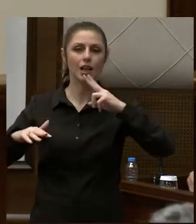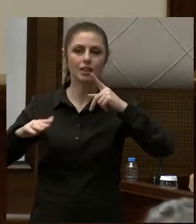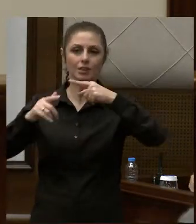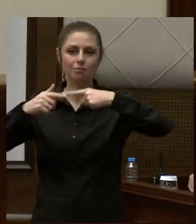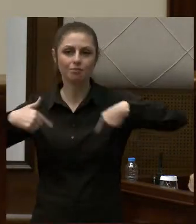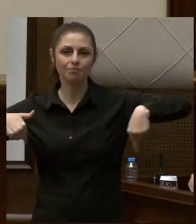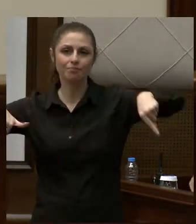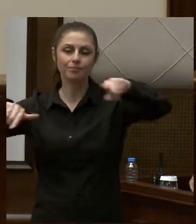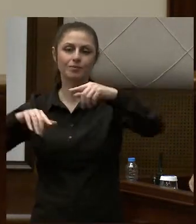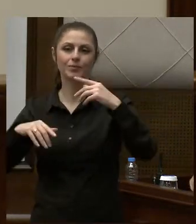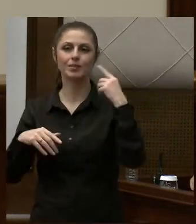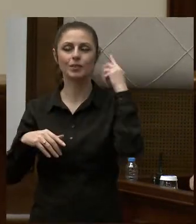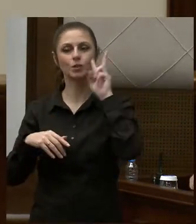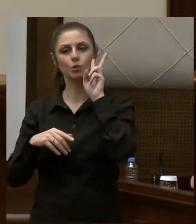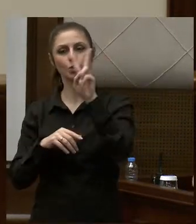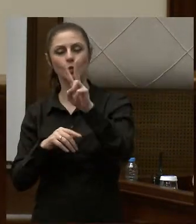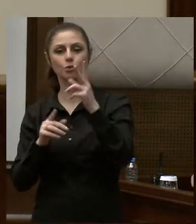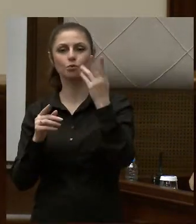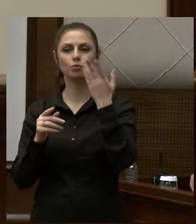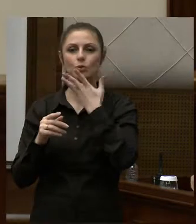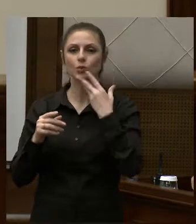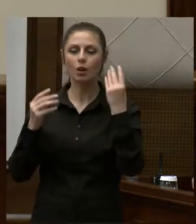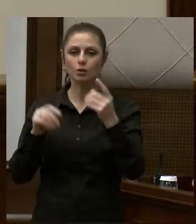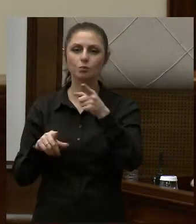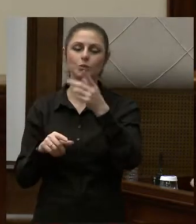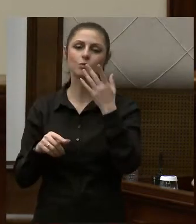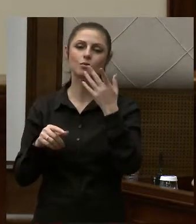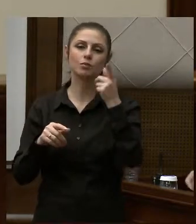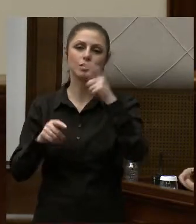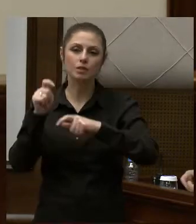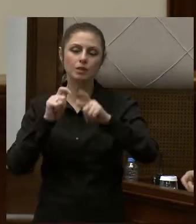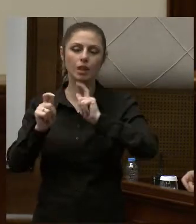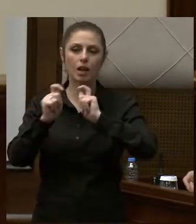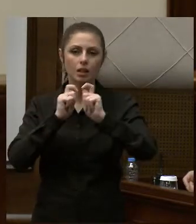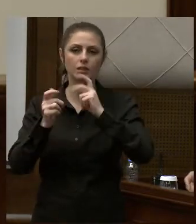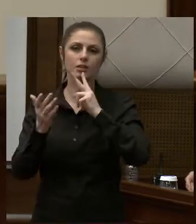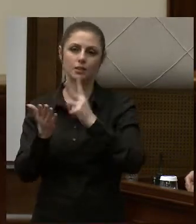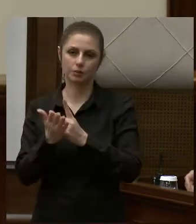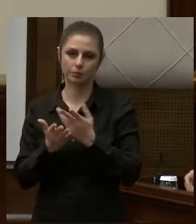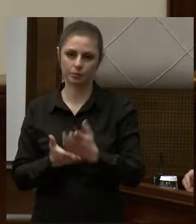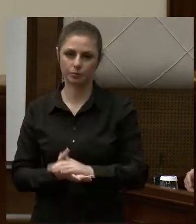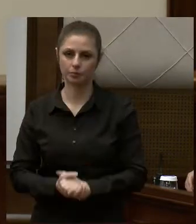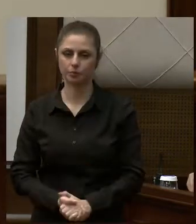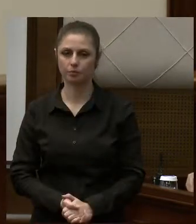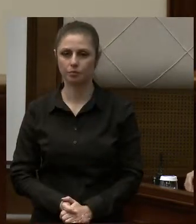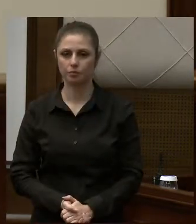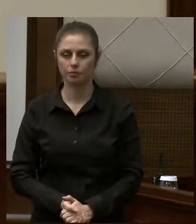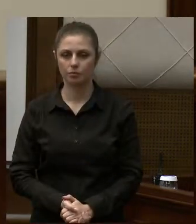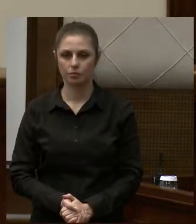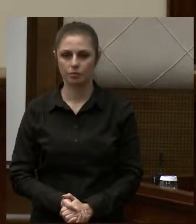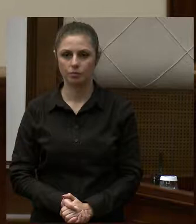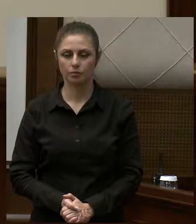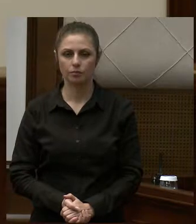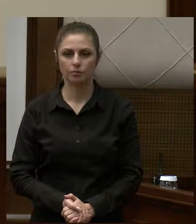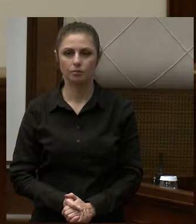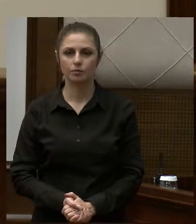kaplamalarının estetik komisyonu raporu doğrultusunda belirlenmesi hususunun müzakeresi ve karara bağlanması. Ek gündem